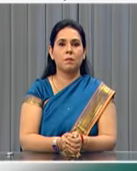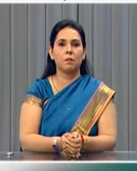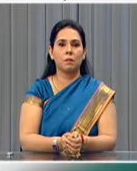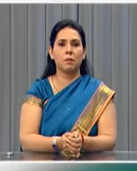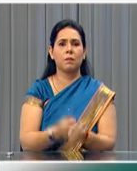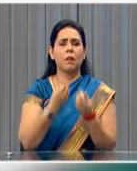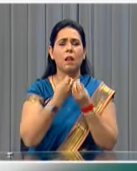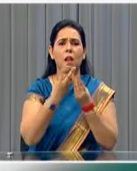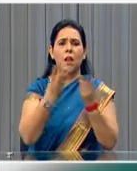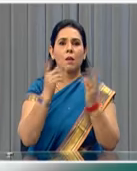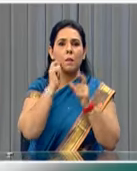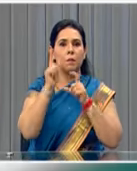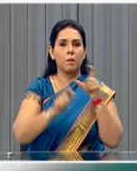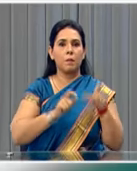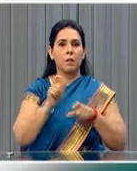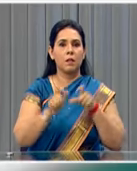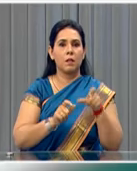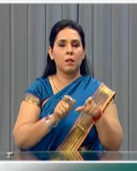अनगिनत वो लोग हैं